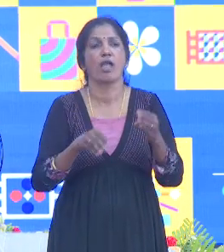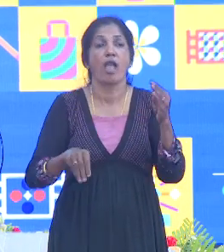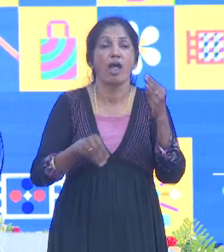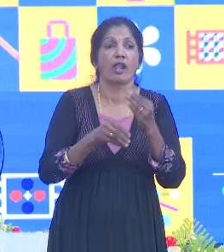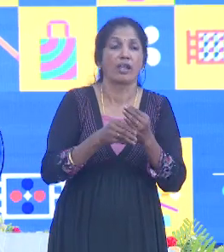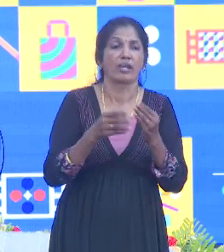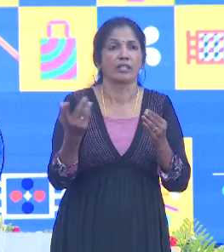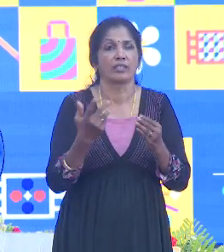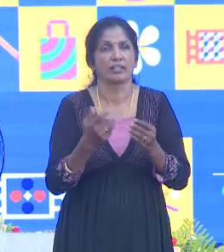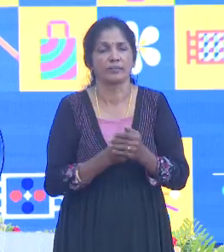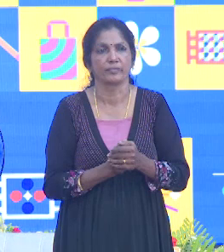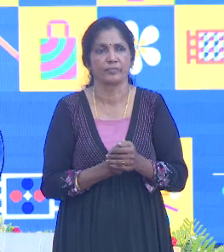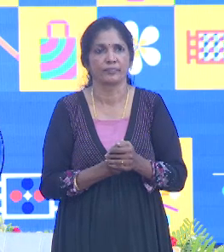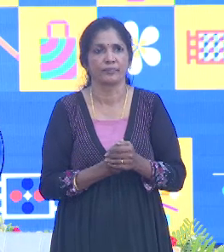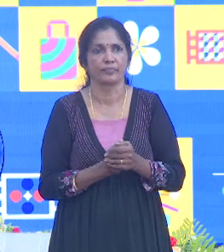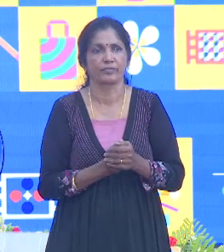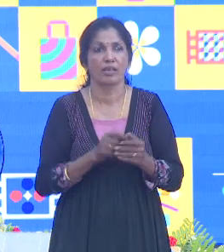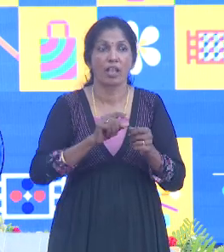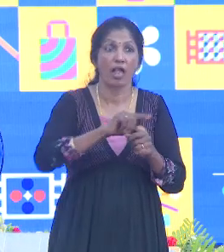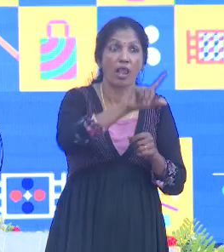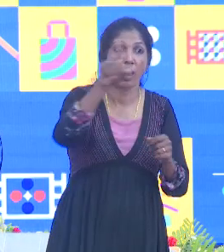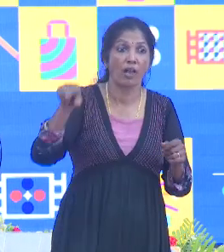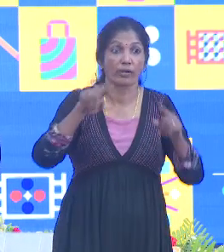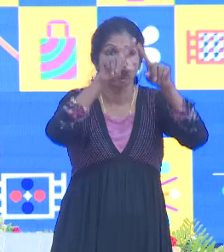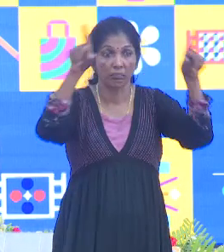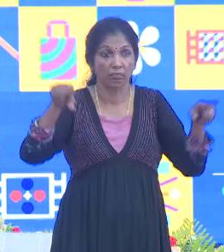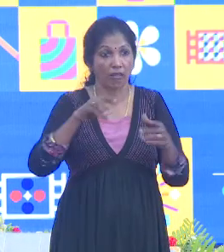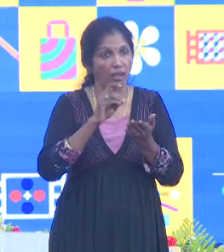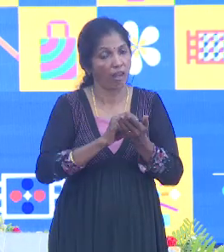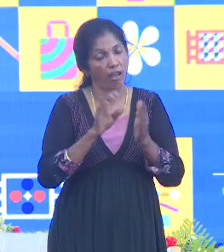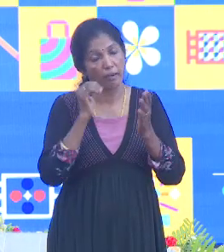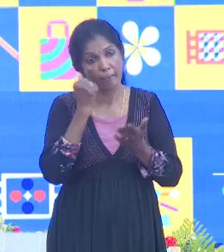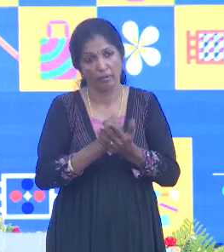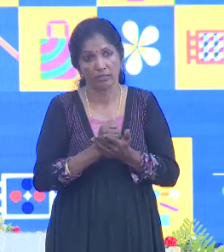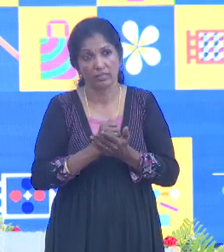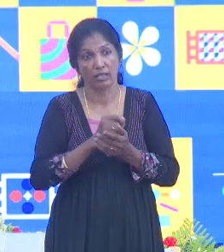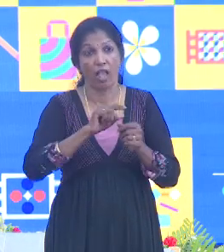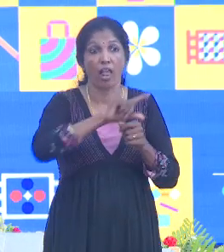വേണ്ടി ഞാൻ പറയട്ടെ. എല്ലാവർക്കും ഭൂമി, എല്ലാവർക്കും വീട്,